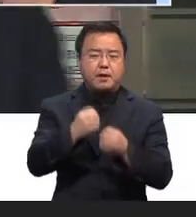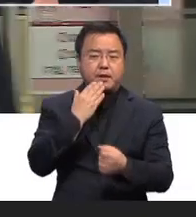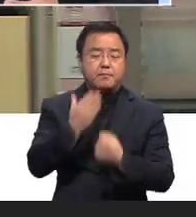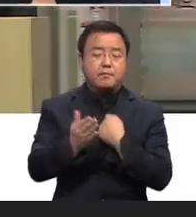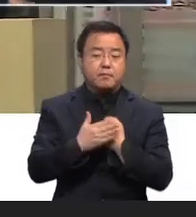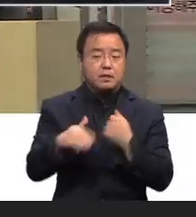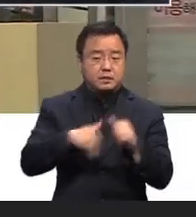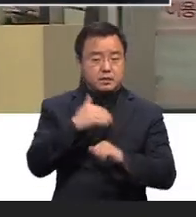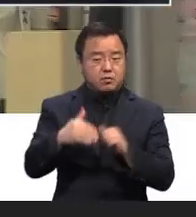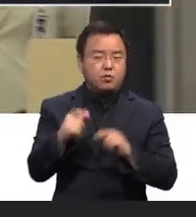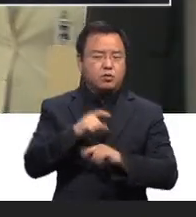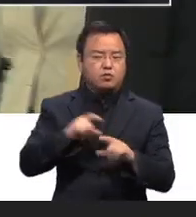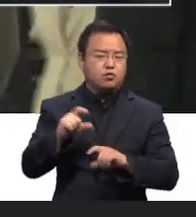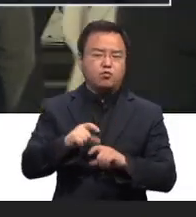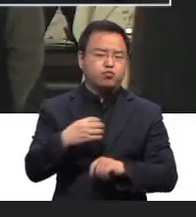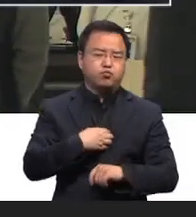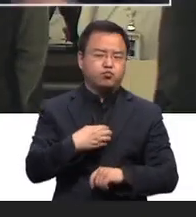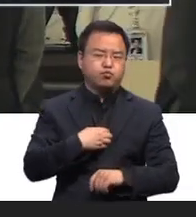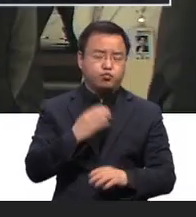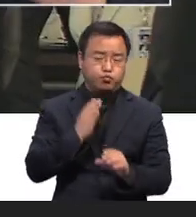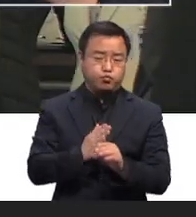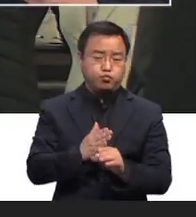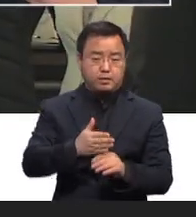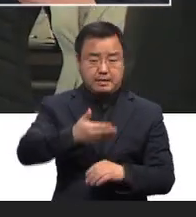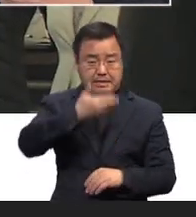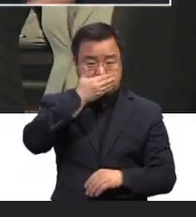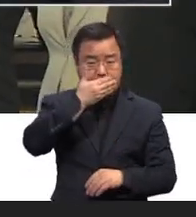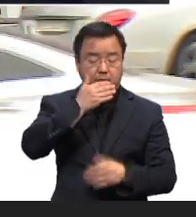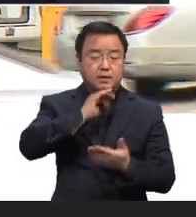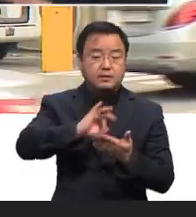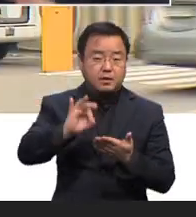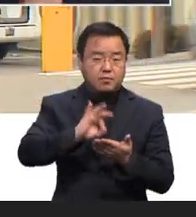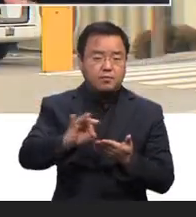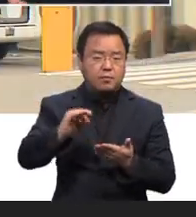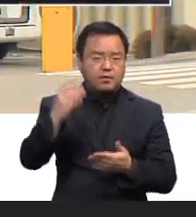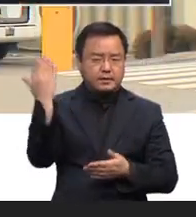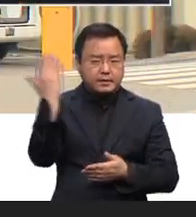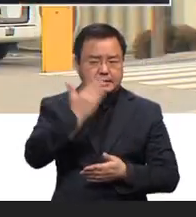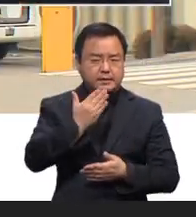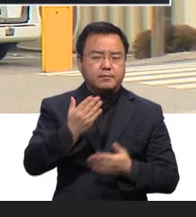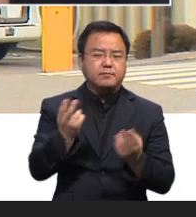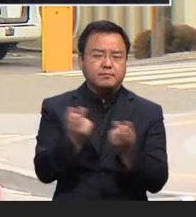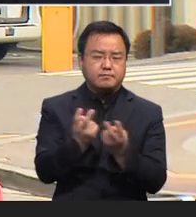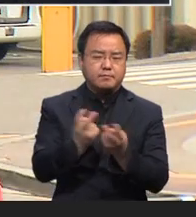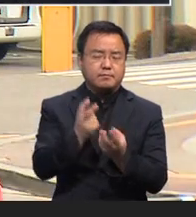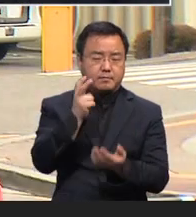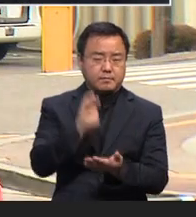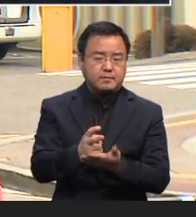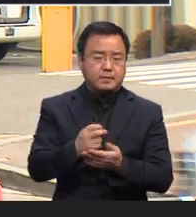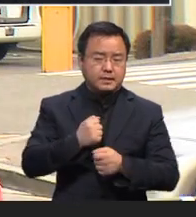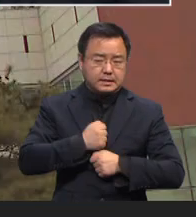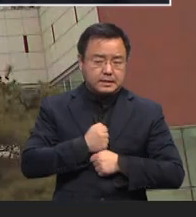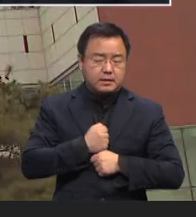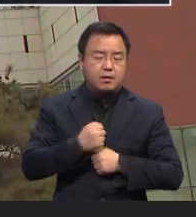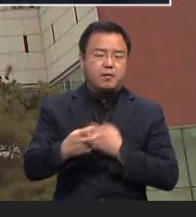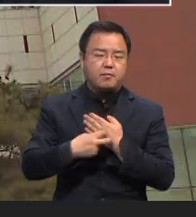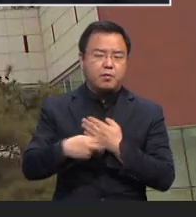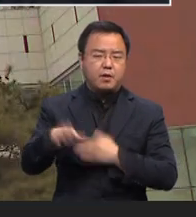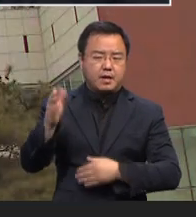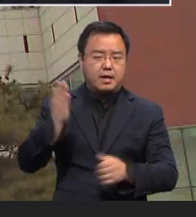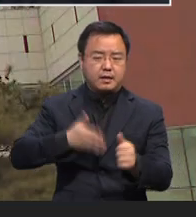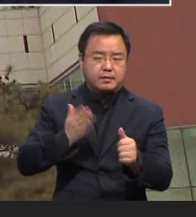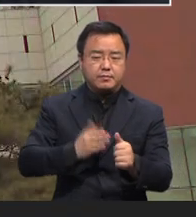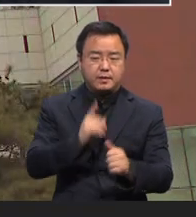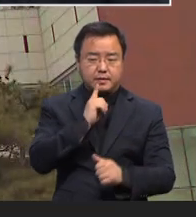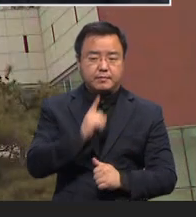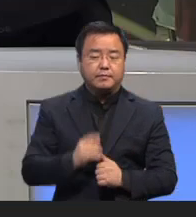상황이 더 위험하다 그래서 의학 전문가들은 마스크를 쓰고 위생 수칙을 잘 지켜서 병원에 가시라고 이렇게 권장하고 있는